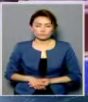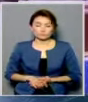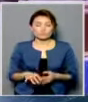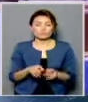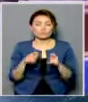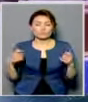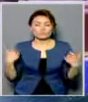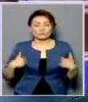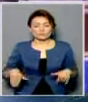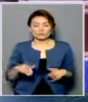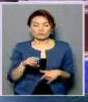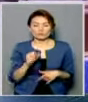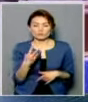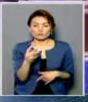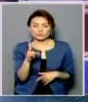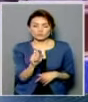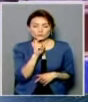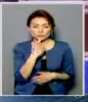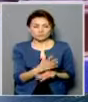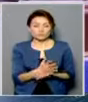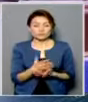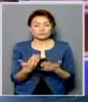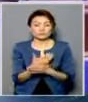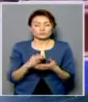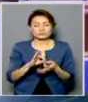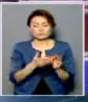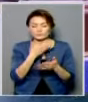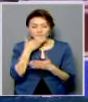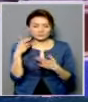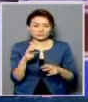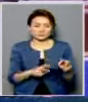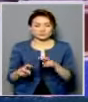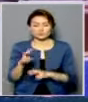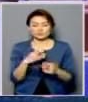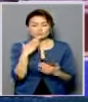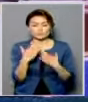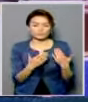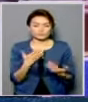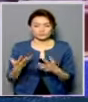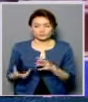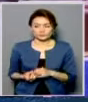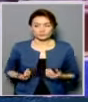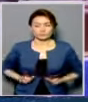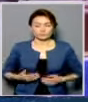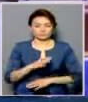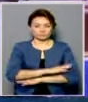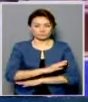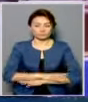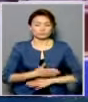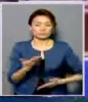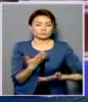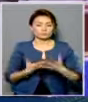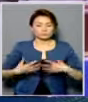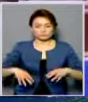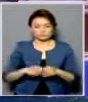Раскрыть образ Ташенова было непросто, потому что нет никаких данных. Я много искал, чтобы воспроизвести его голос, его поведение. Общался с